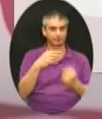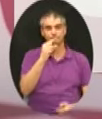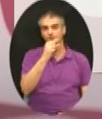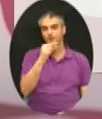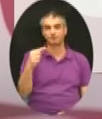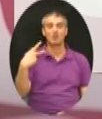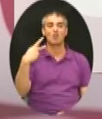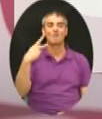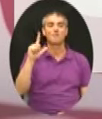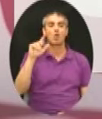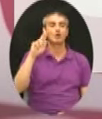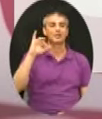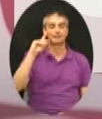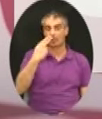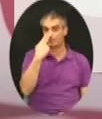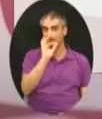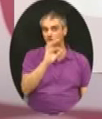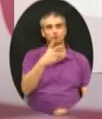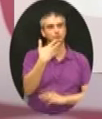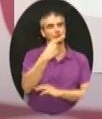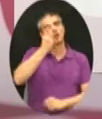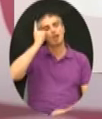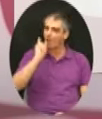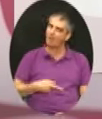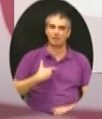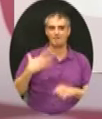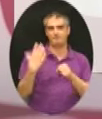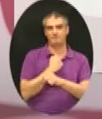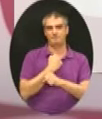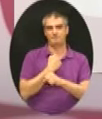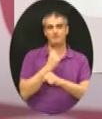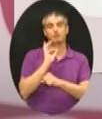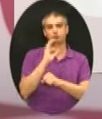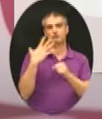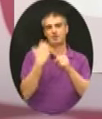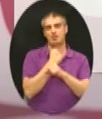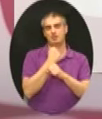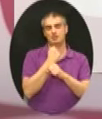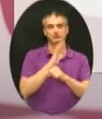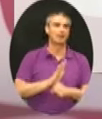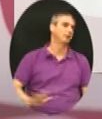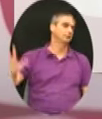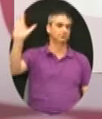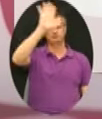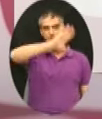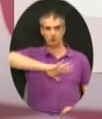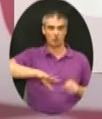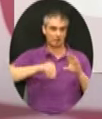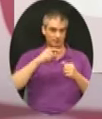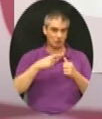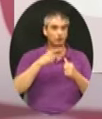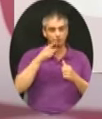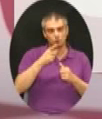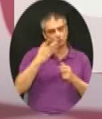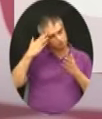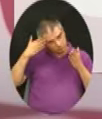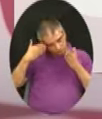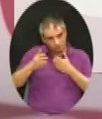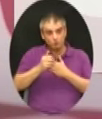בפלורידה, שהיא למעשה מבחינת טראמפ מדינה שהוא חייב לנצח בה בשביל לנצח בכל המערכה, ושם הוא